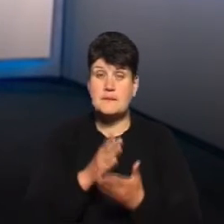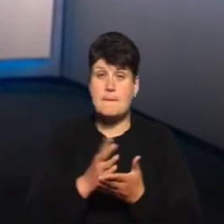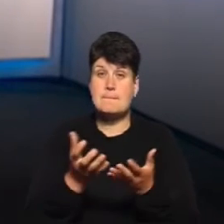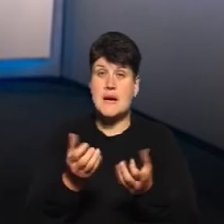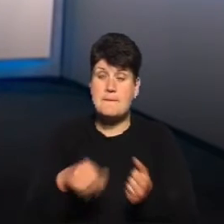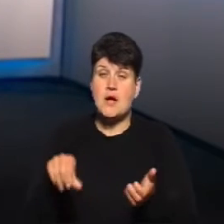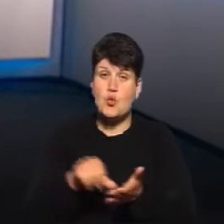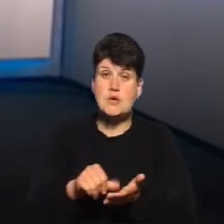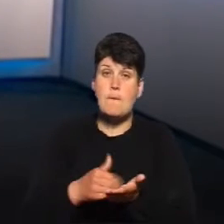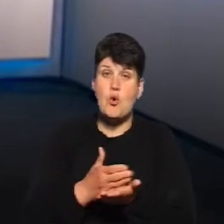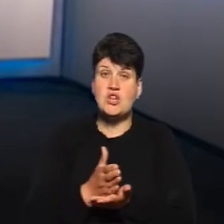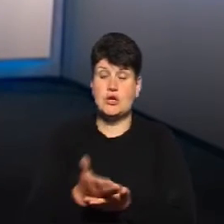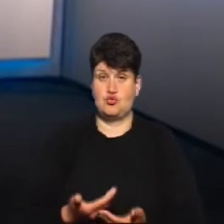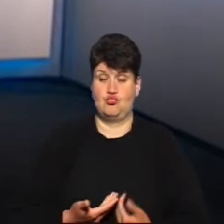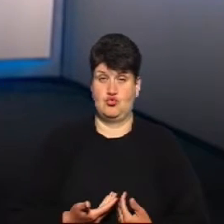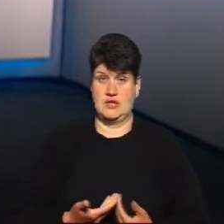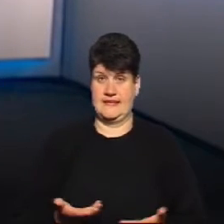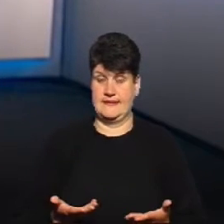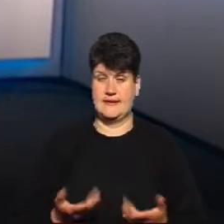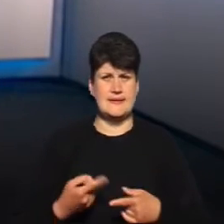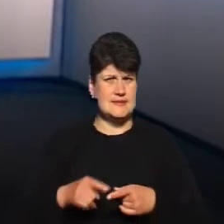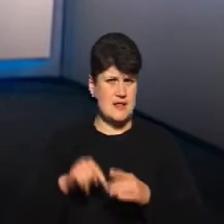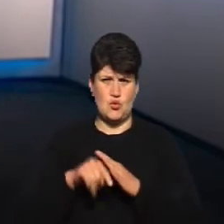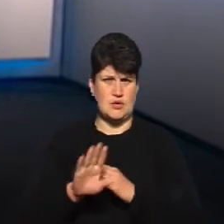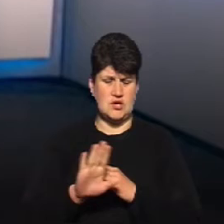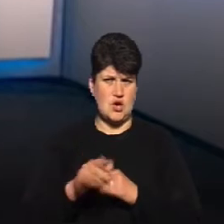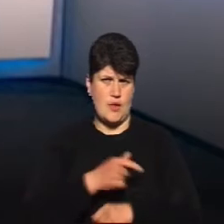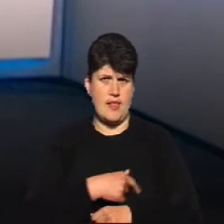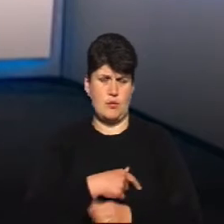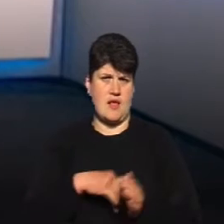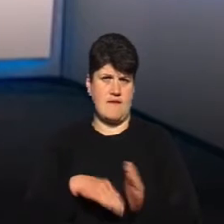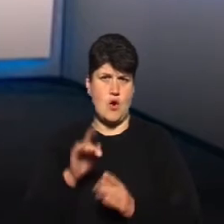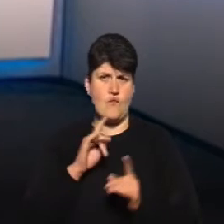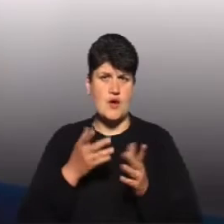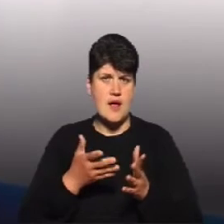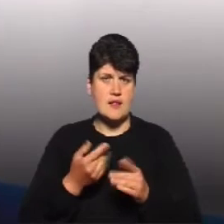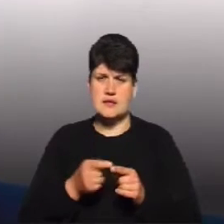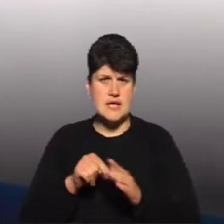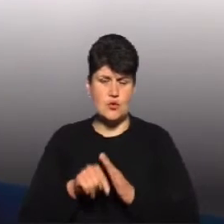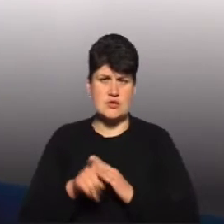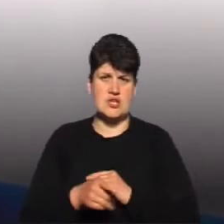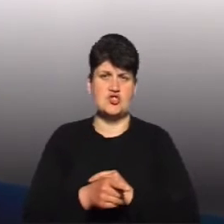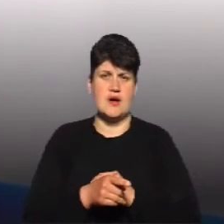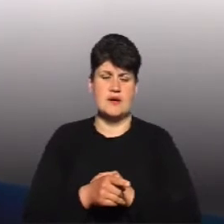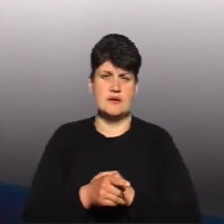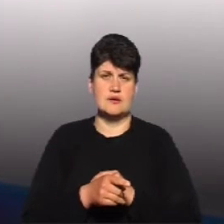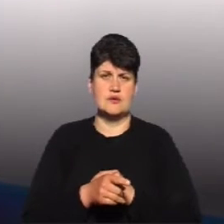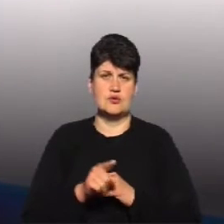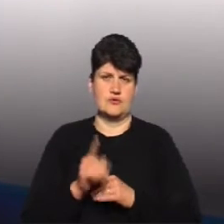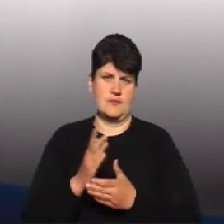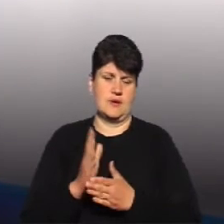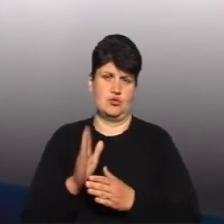політичному житті». Це не означає, що це може бути там депутат Верховної Ради. Це не означає, що він взагалі, цей олігарх, має бути в політиці.